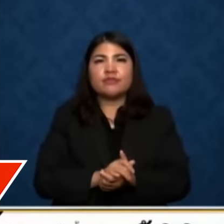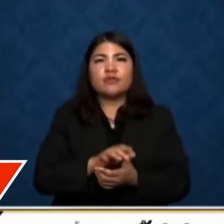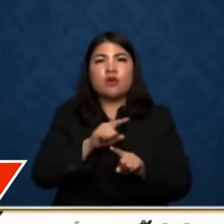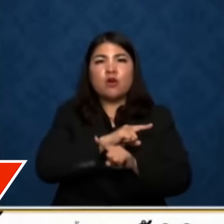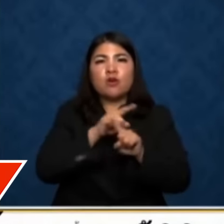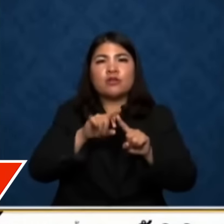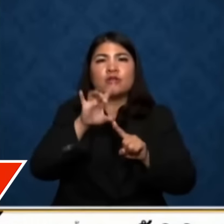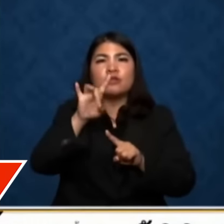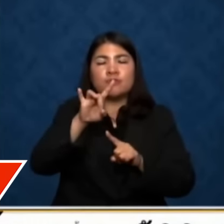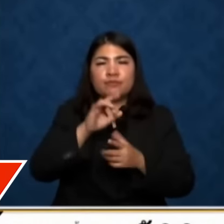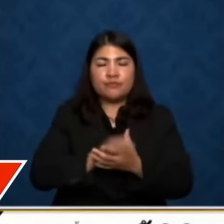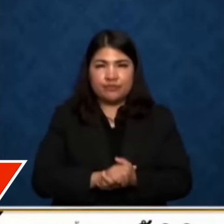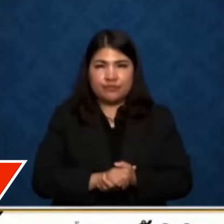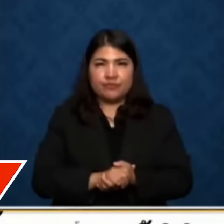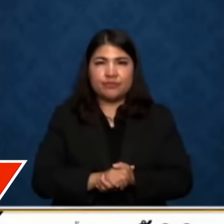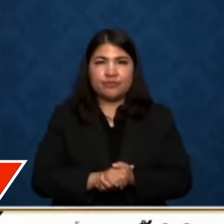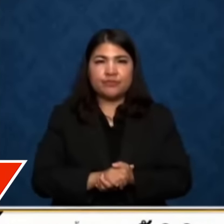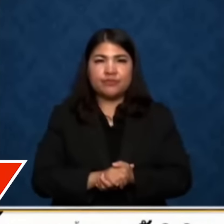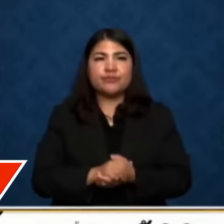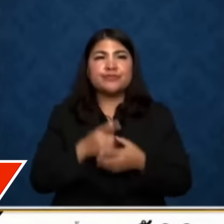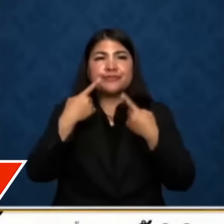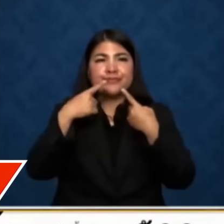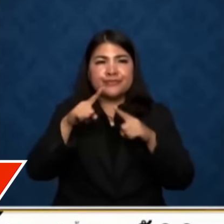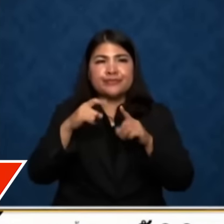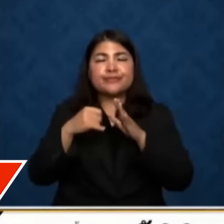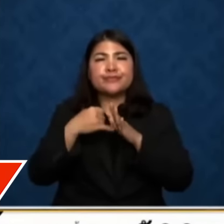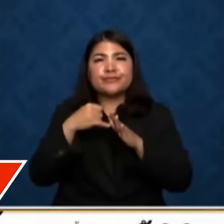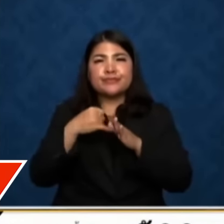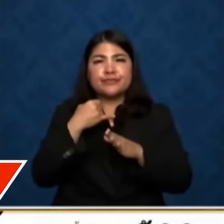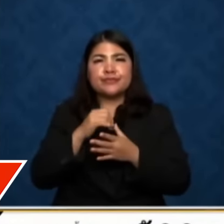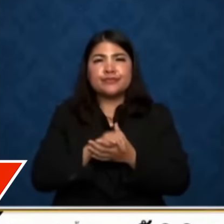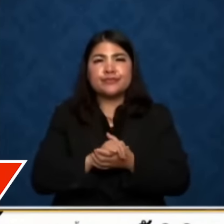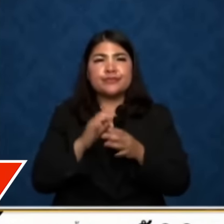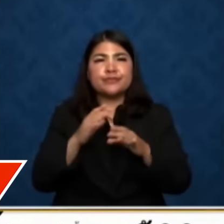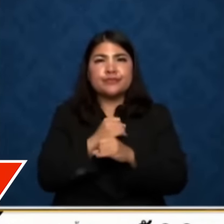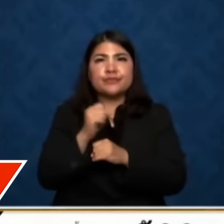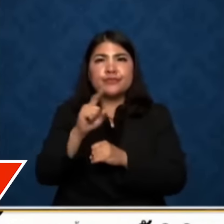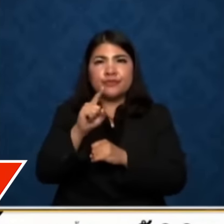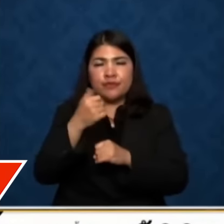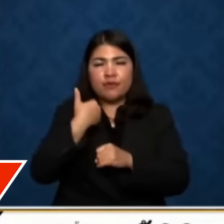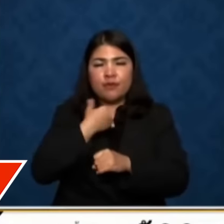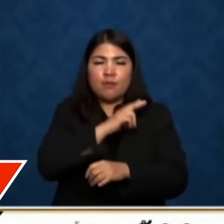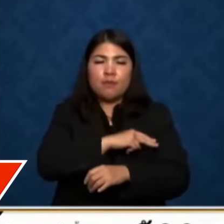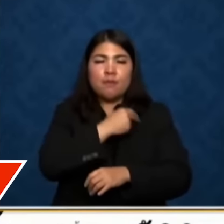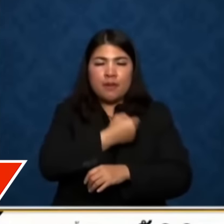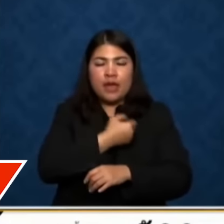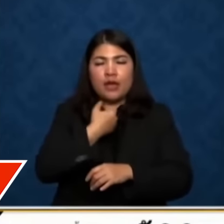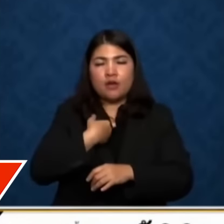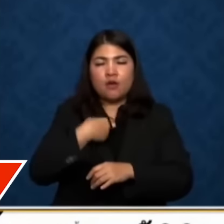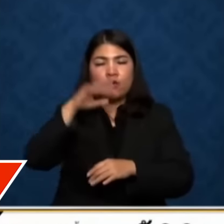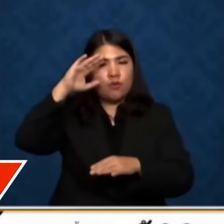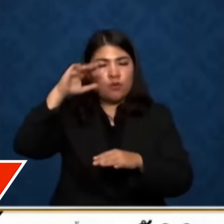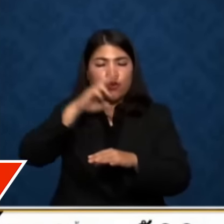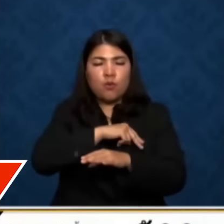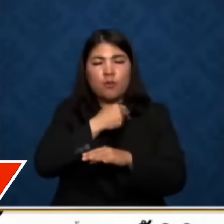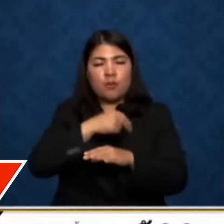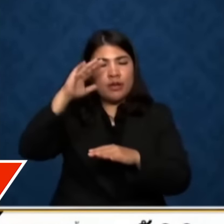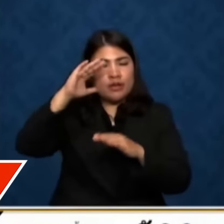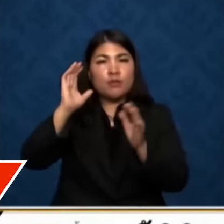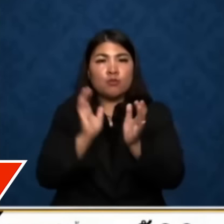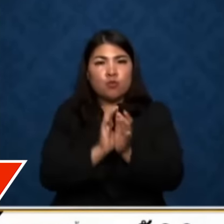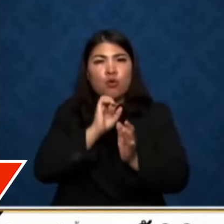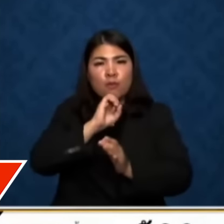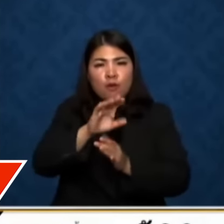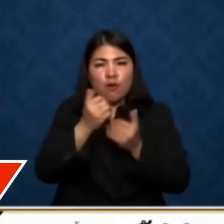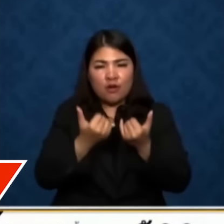นะครับท่านจะได้ตอบได้ง่ายสรุปแล้วนะครับเมื่อสักครู่นี้ความเห็นแพทย์ที่โรงพยาบาลตำรวจกับความเห็นของรายงาน